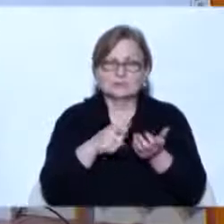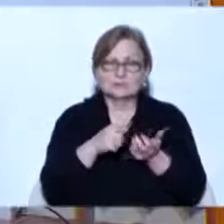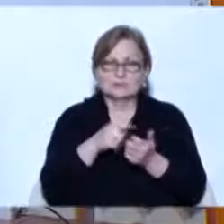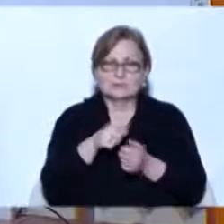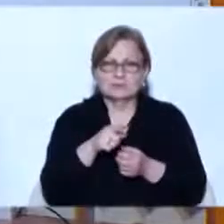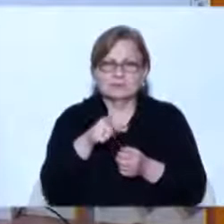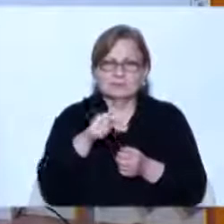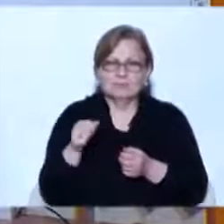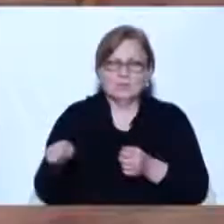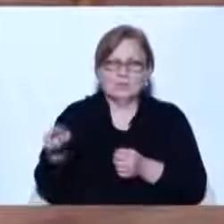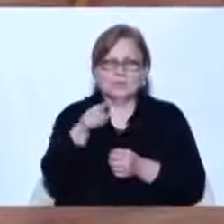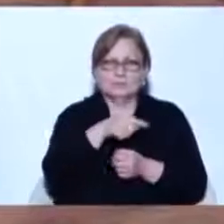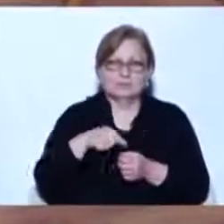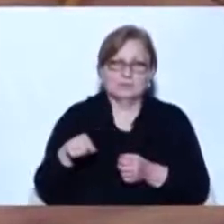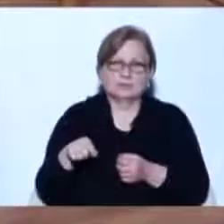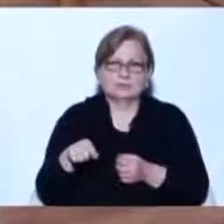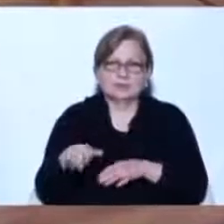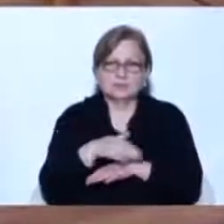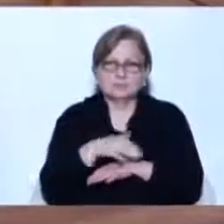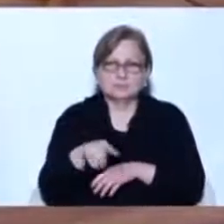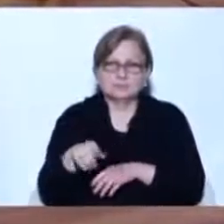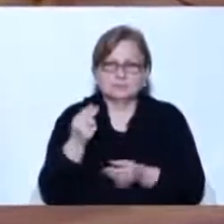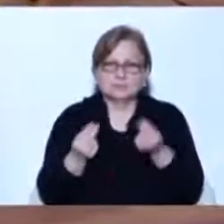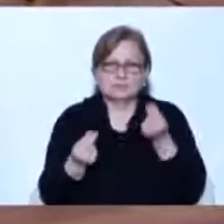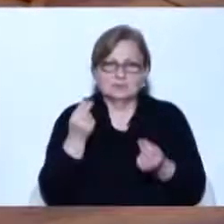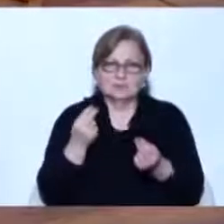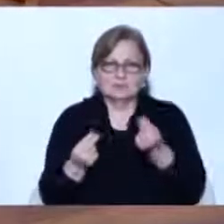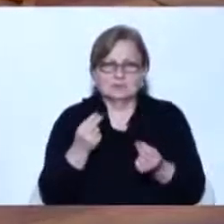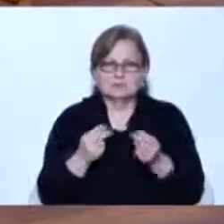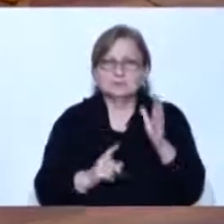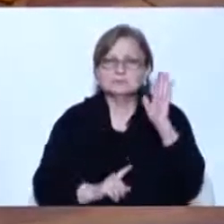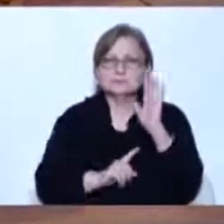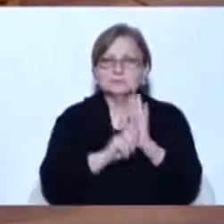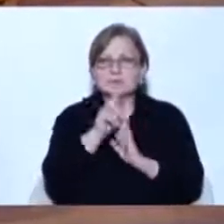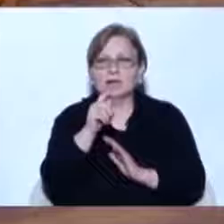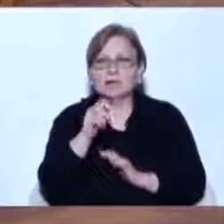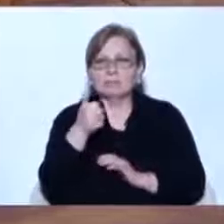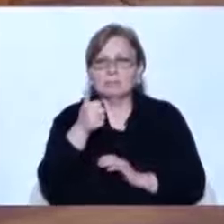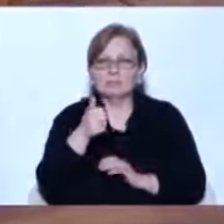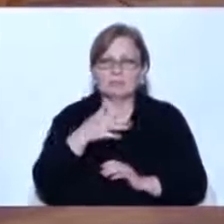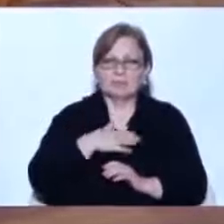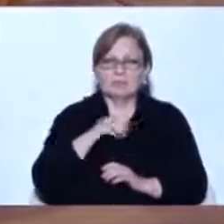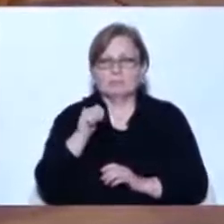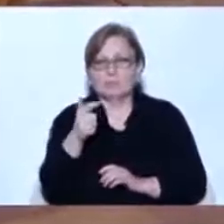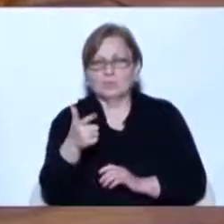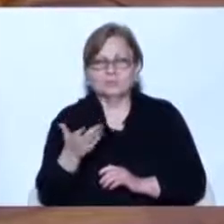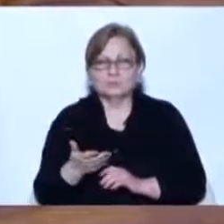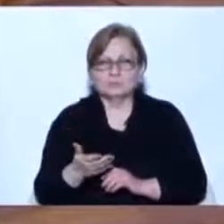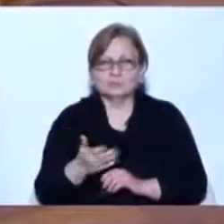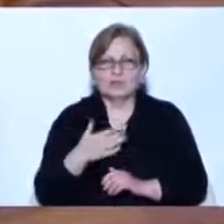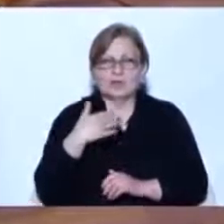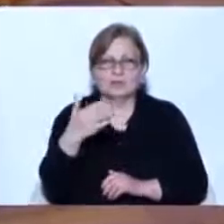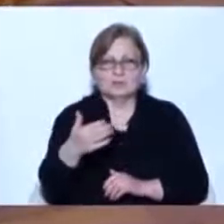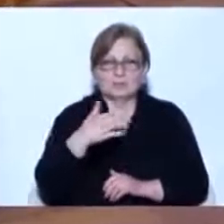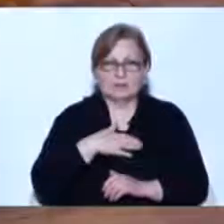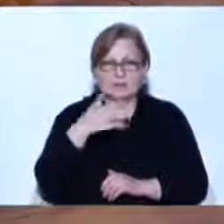და შენი მეგობრები ეზოში თამაშის დაწყებამდე. ალბათ ასე, ენკი